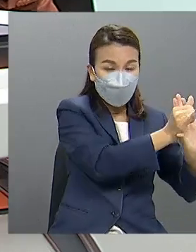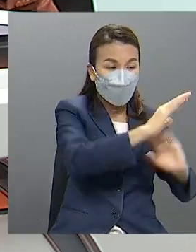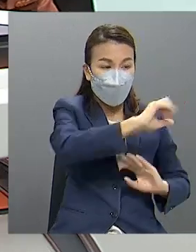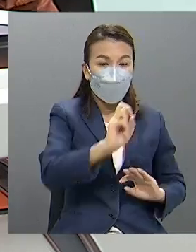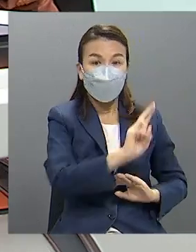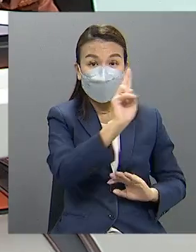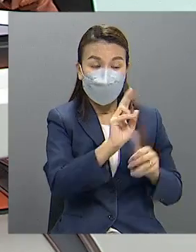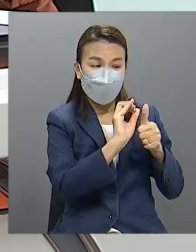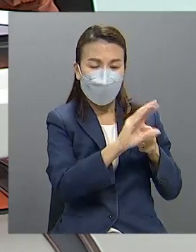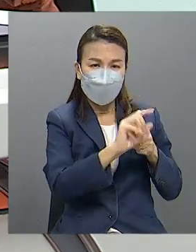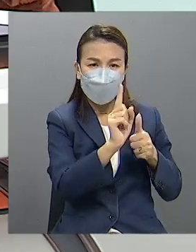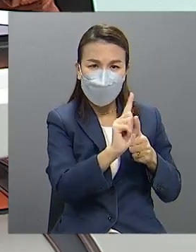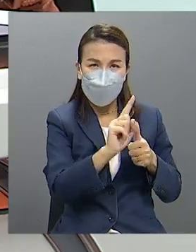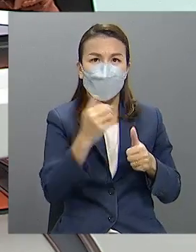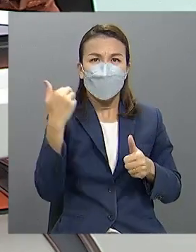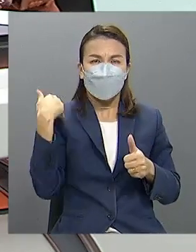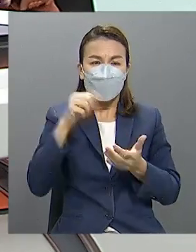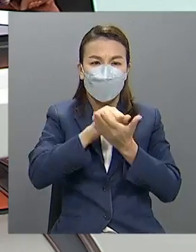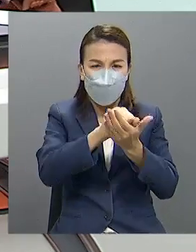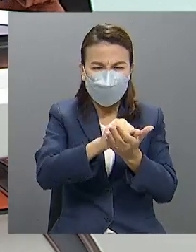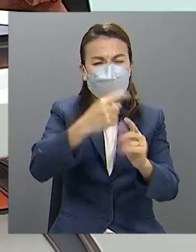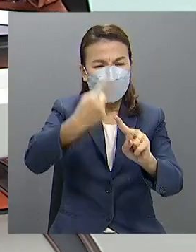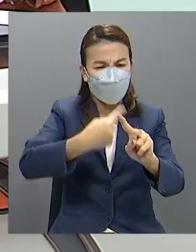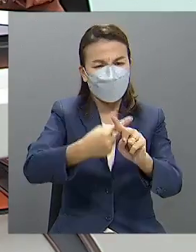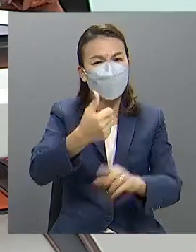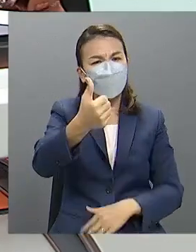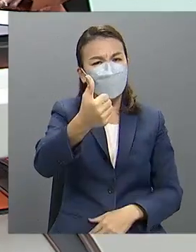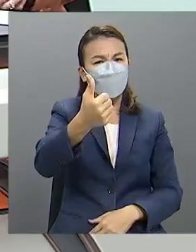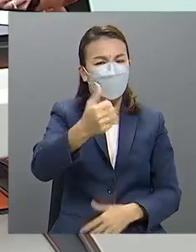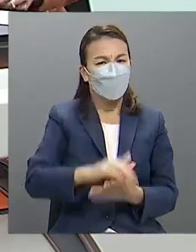น่าจะมีบริการเช่าด้วยนะเพื่อที่จะลดภาระค่าใช้จ่ายของผู้ปกครองด้วยนะคะ